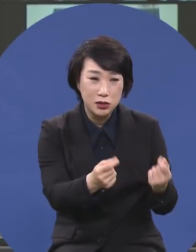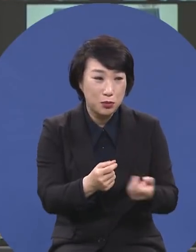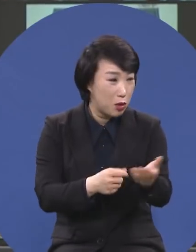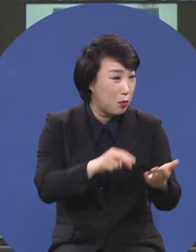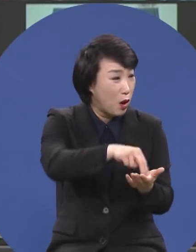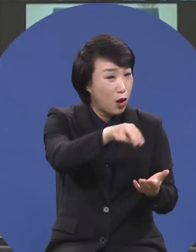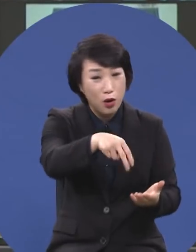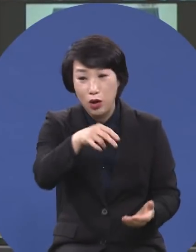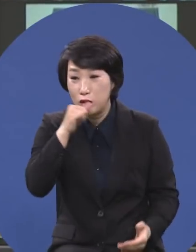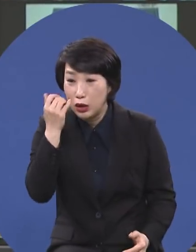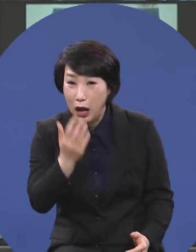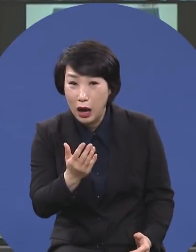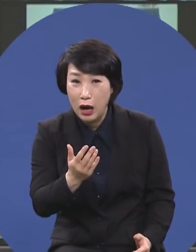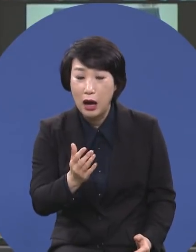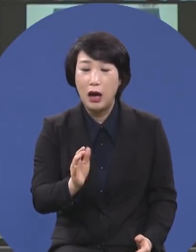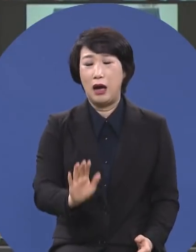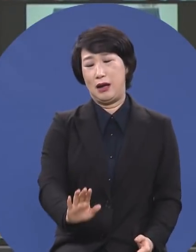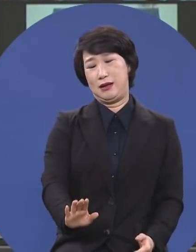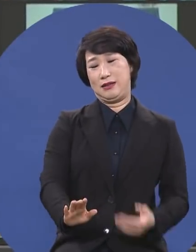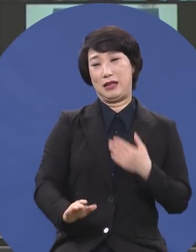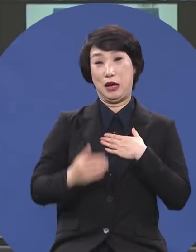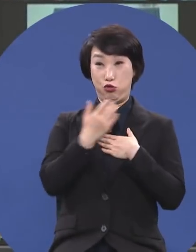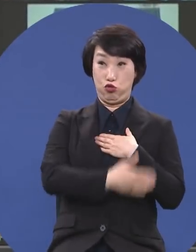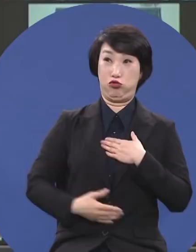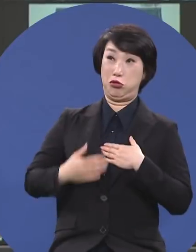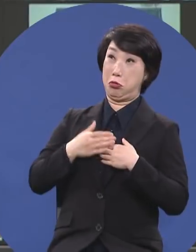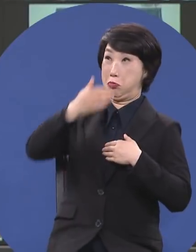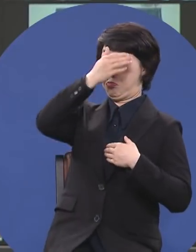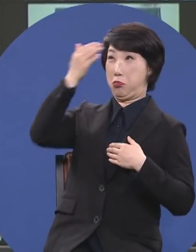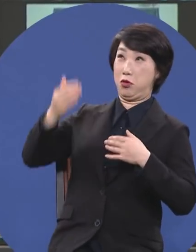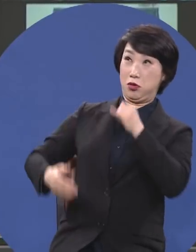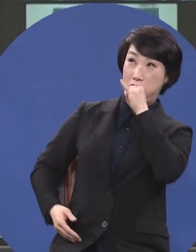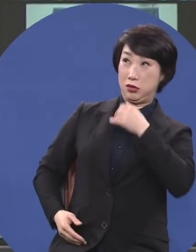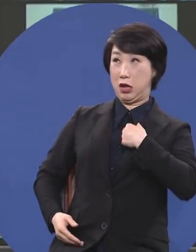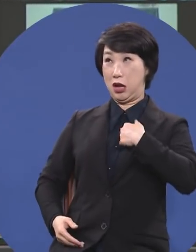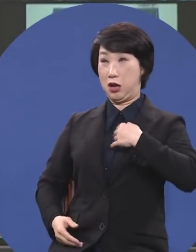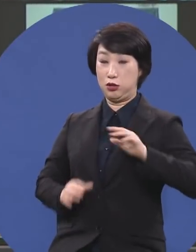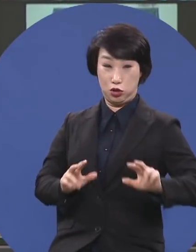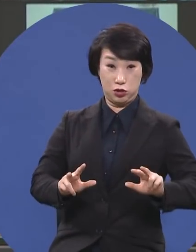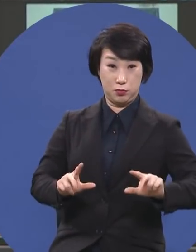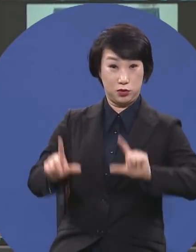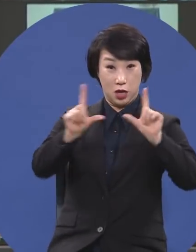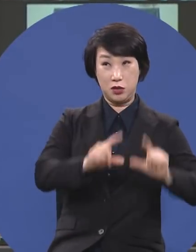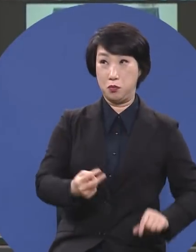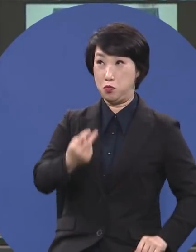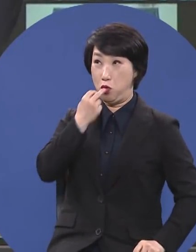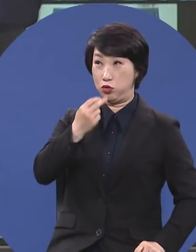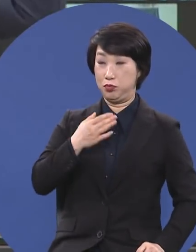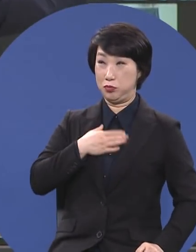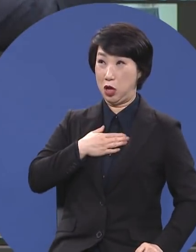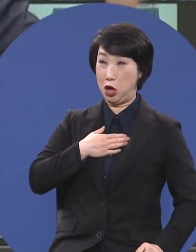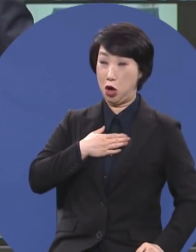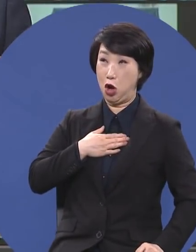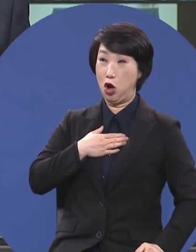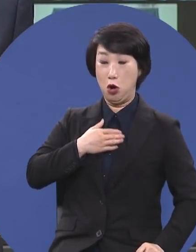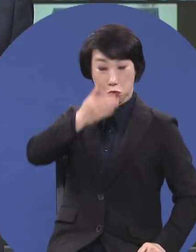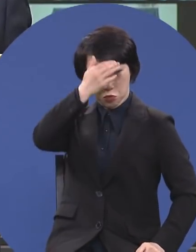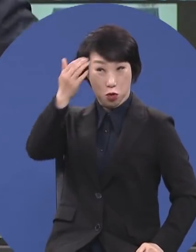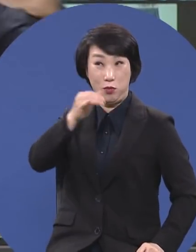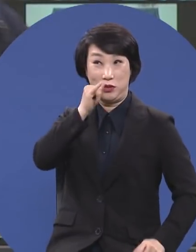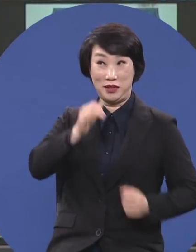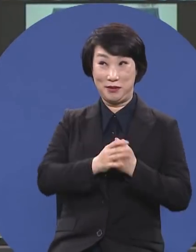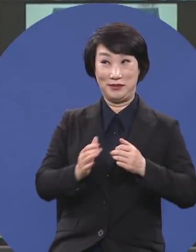있으십니까? 나는 육신이라는 젊음의 재산이 있기 때문에 내가 살고 있는 목숨이라는 이 재산이 있기